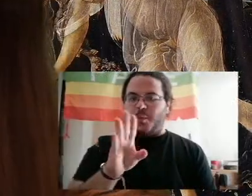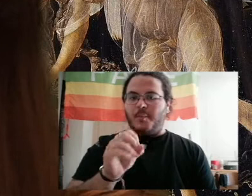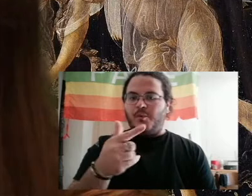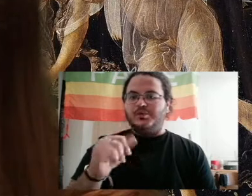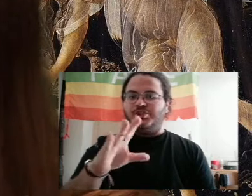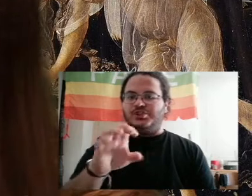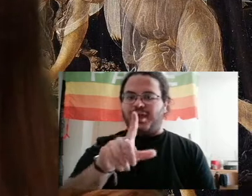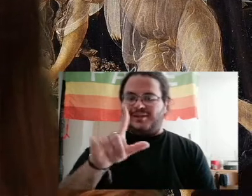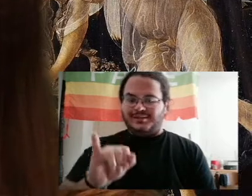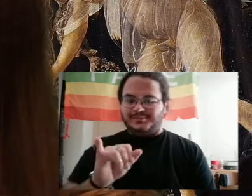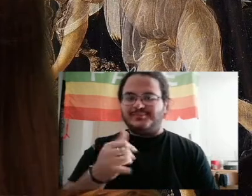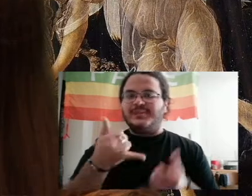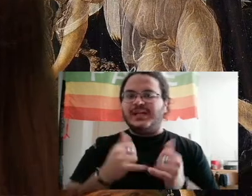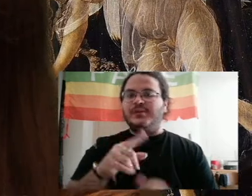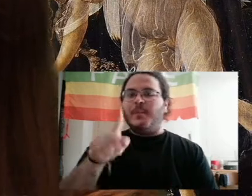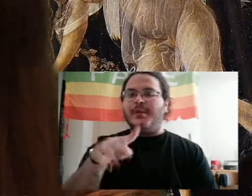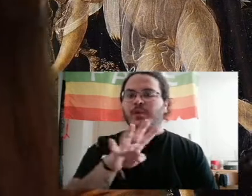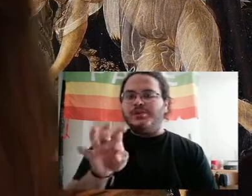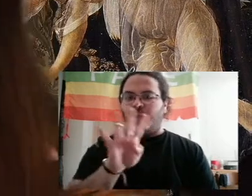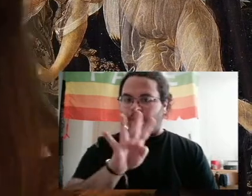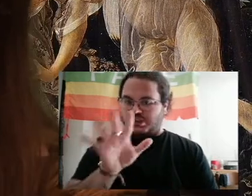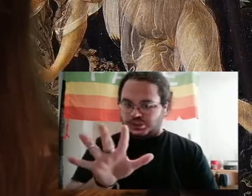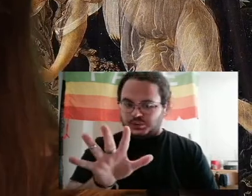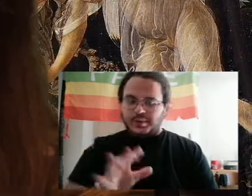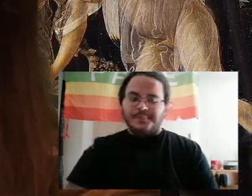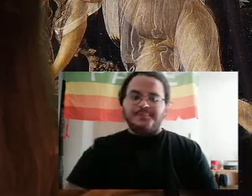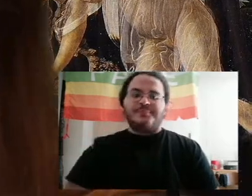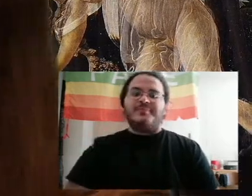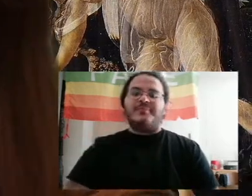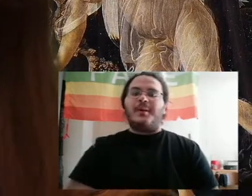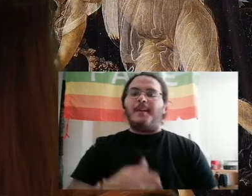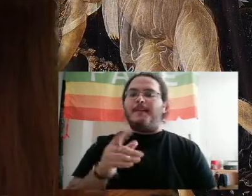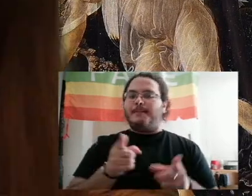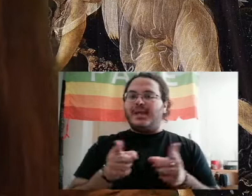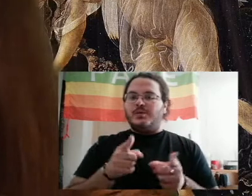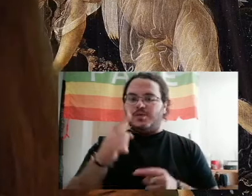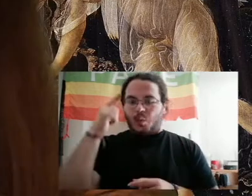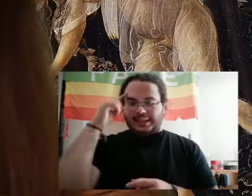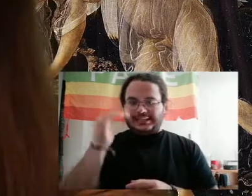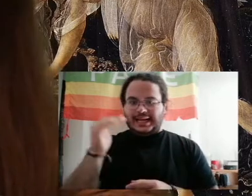Firenze il 1 marzo del 1445,